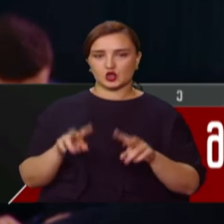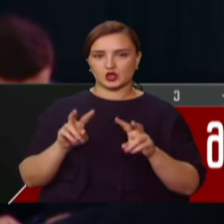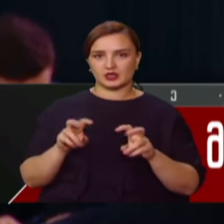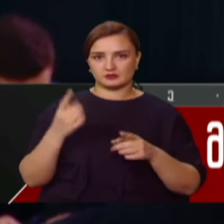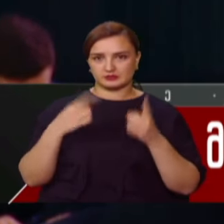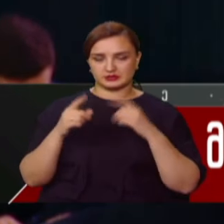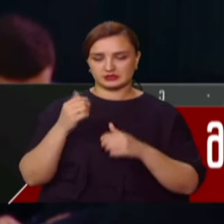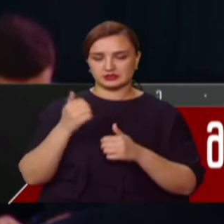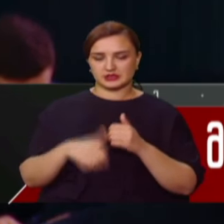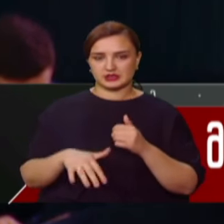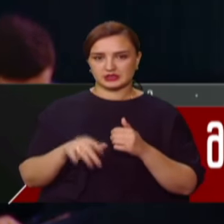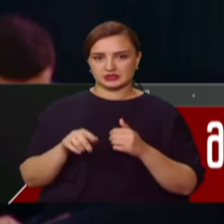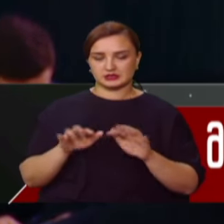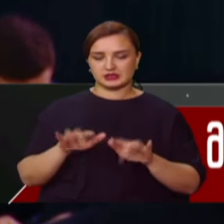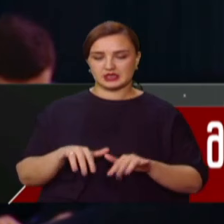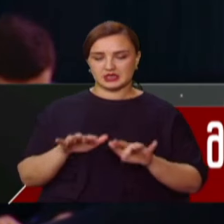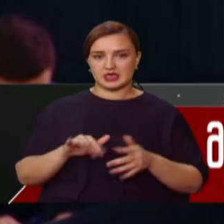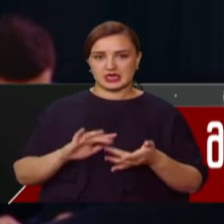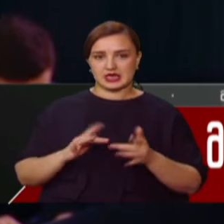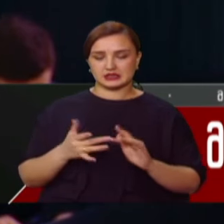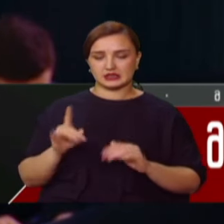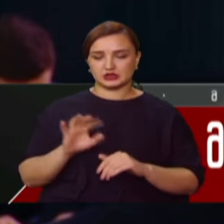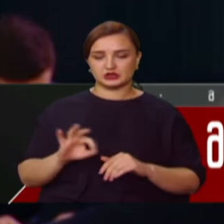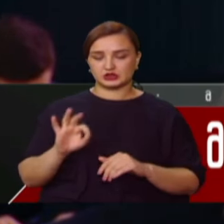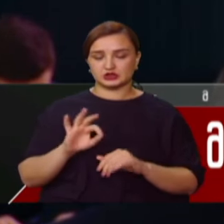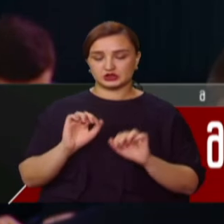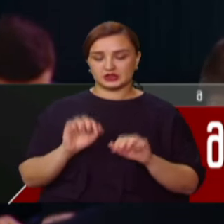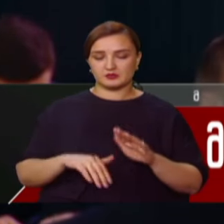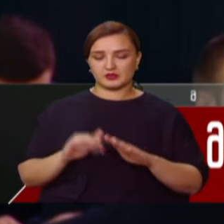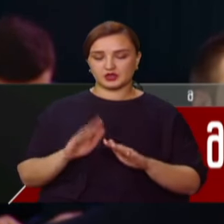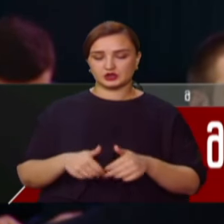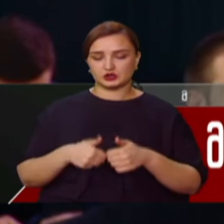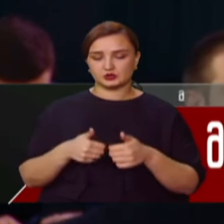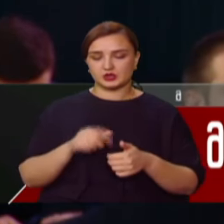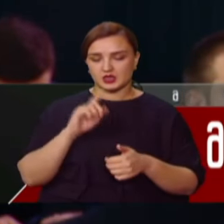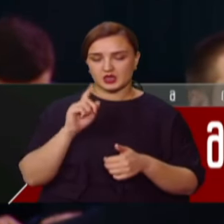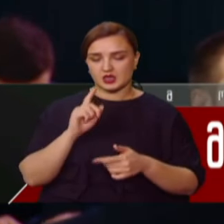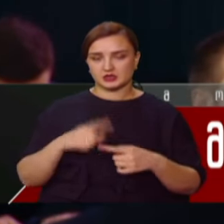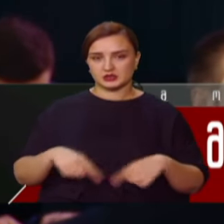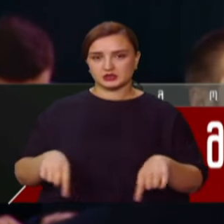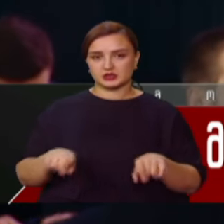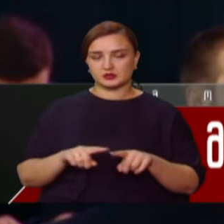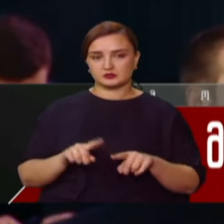ცენტრი, IT ტექნოლოგიების და რაც შეიძლება ხელი შეუწყოთ აი ეს ახალგაზრდებს იმისათვის, რომ